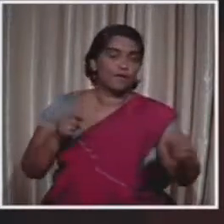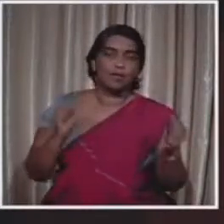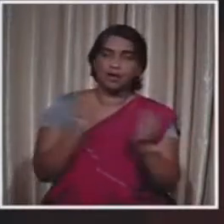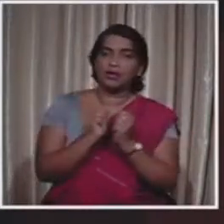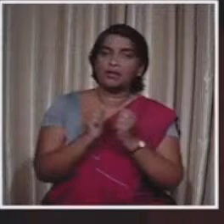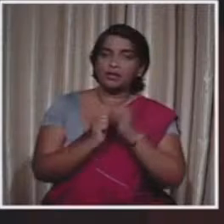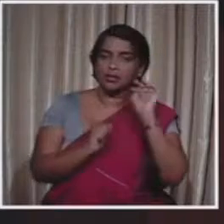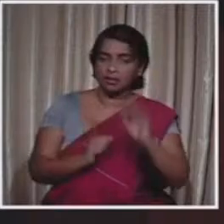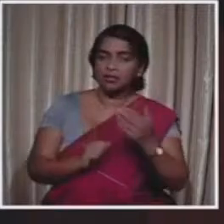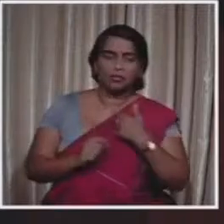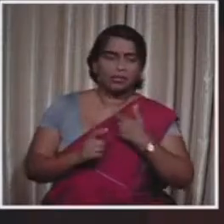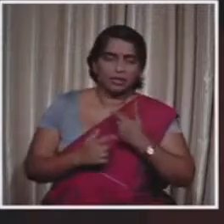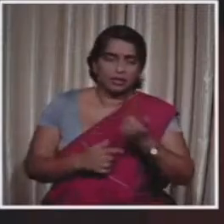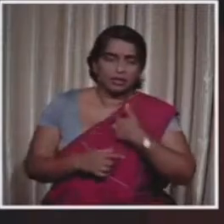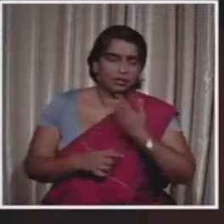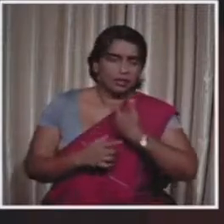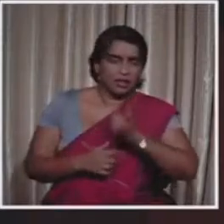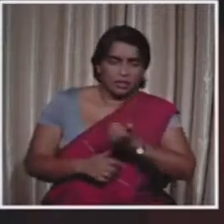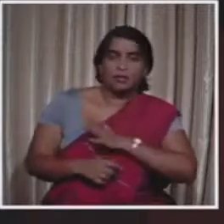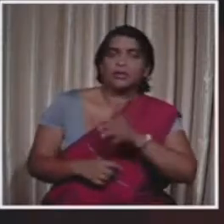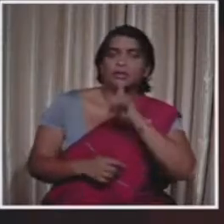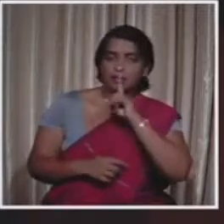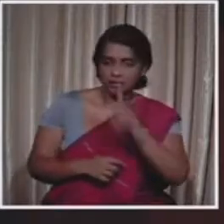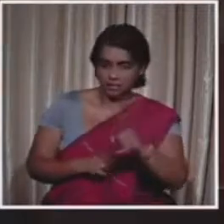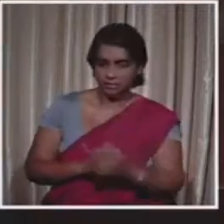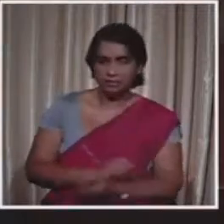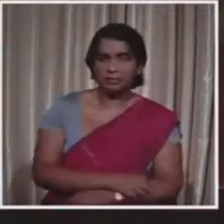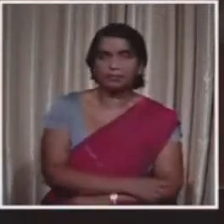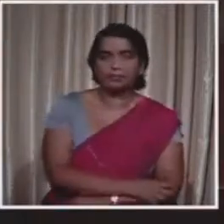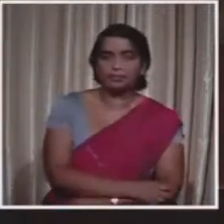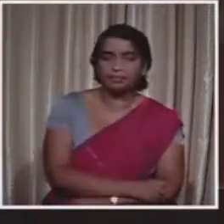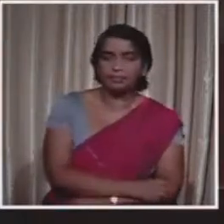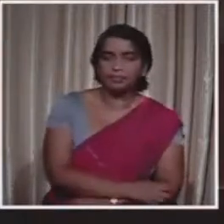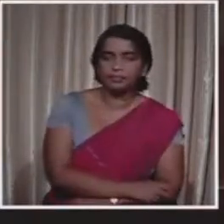කරන එකට අපේ බලවත් කනගාටුවත් ප්‍රකාශ කරනවා කියන එක මේ වෙලාවේ මතක් කරනවා ඔව් මිස්ටර් ඔව් පෙර